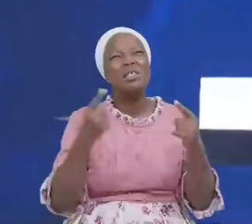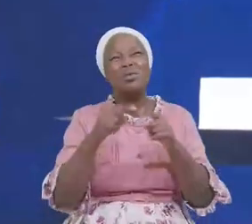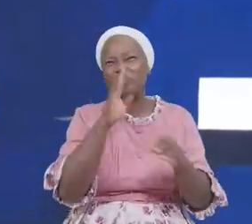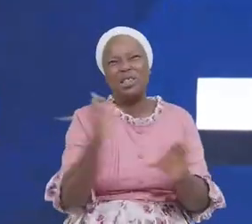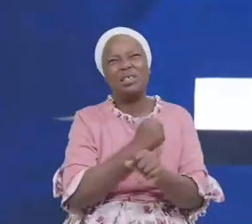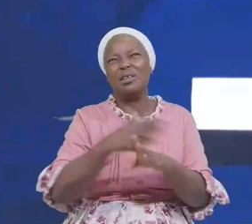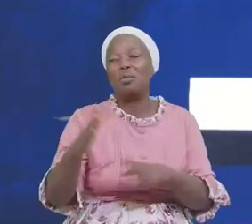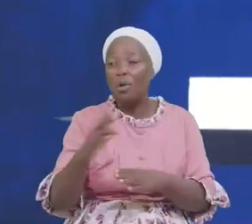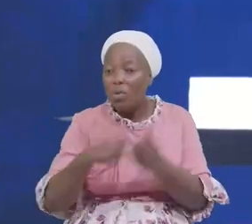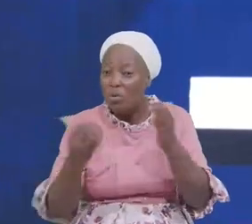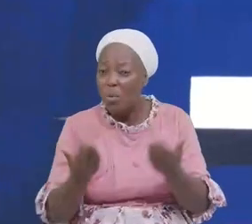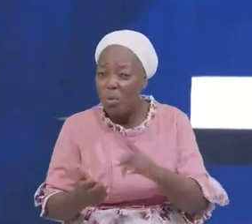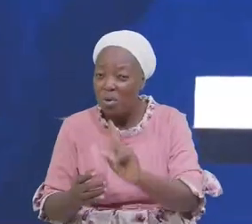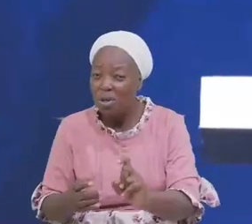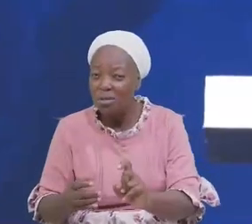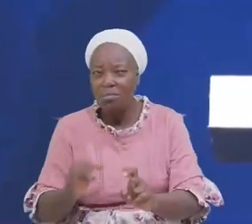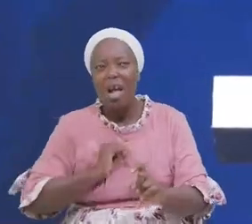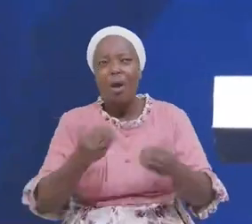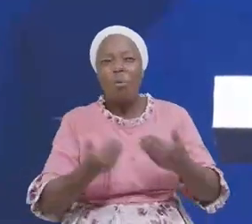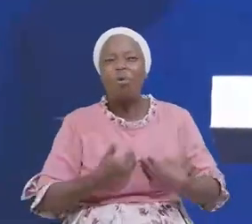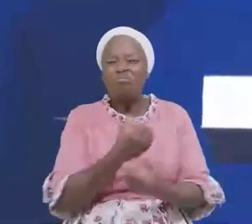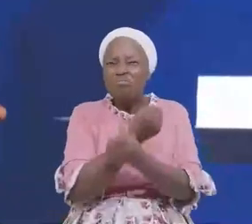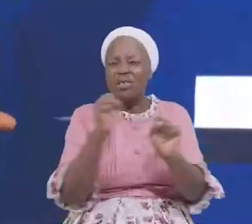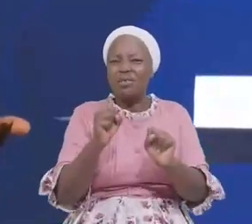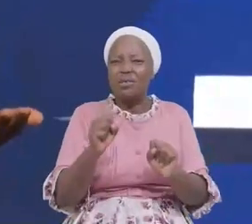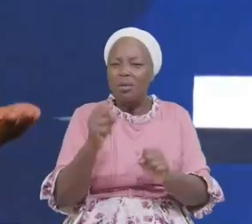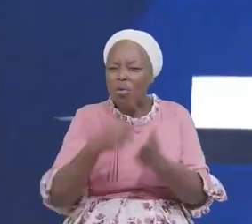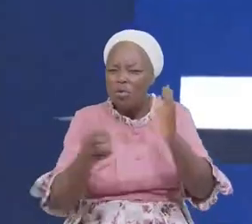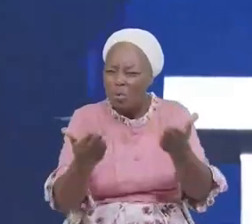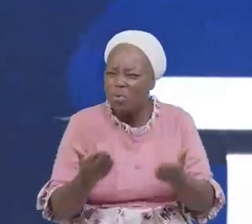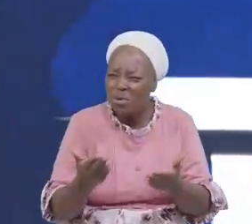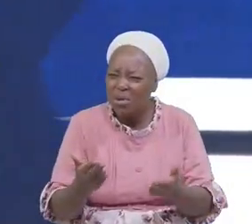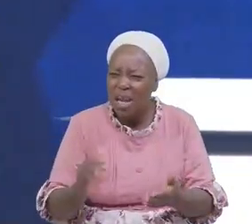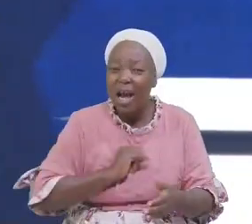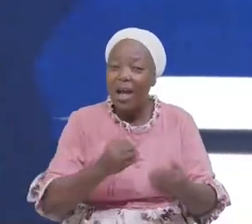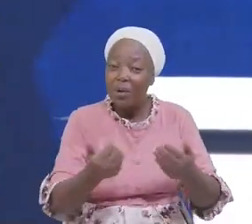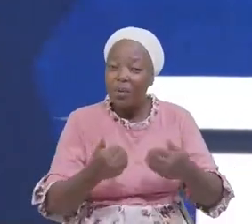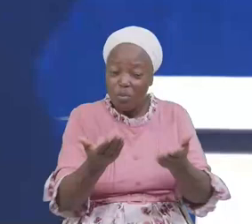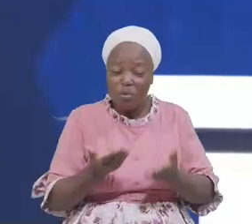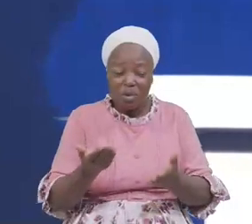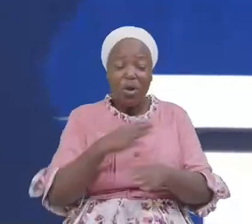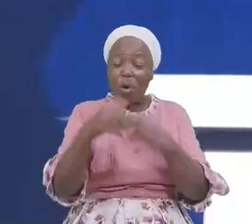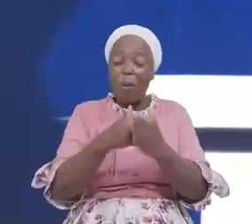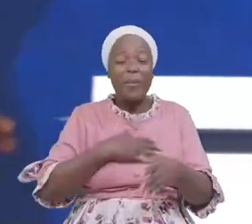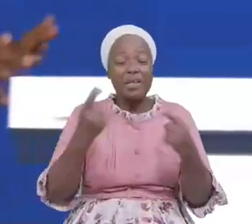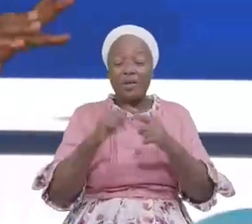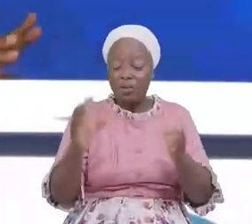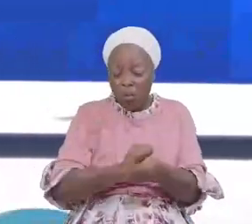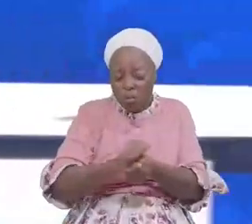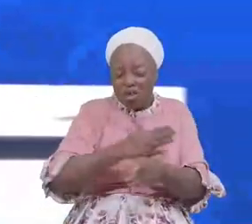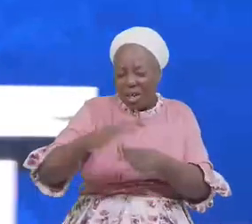veux-tu? Je veux la rédemption. Que veux-tu? Je veux que mes péchés soient lavés.